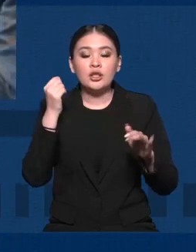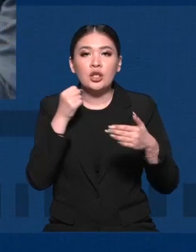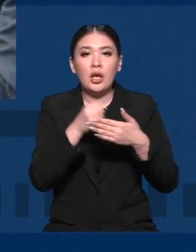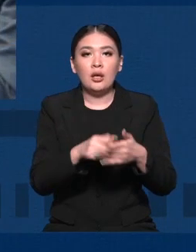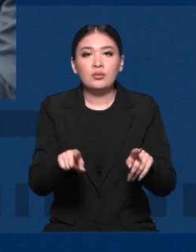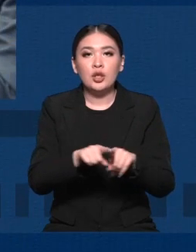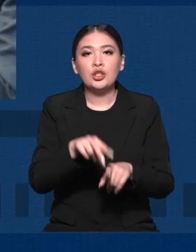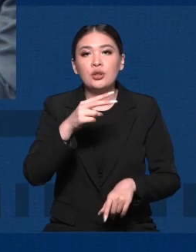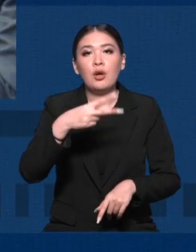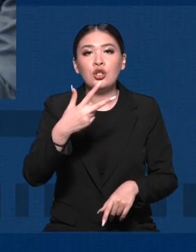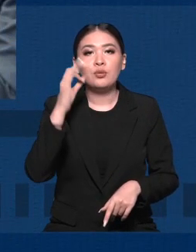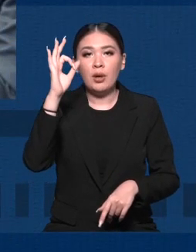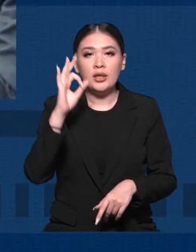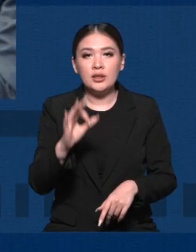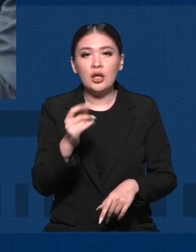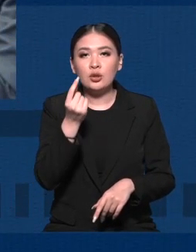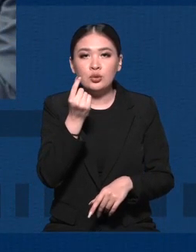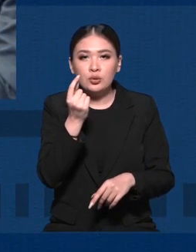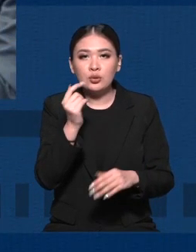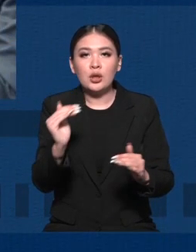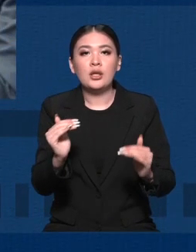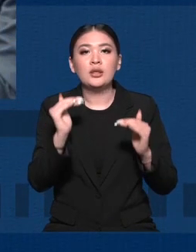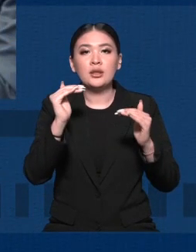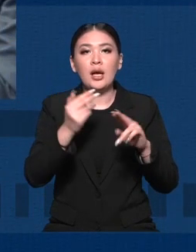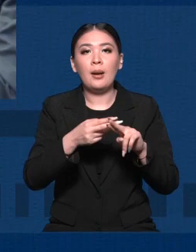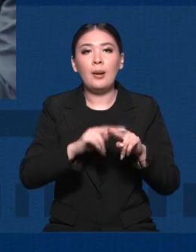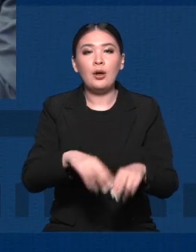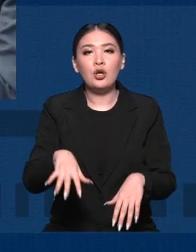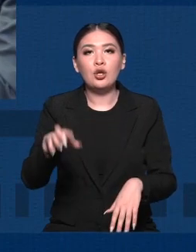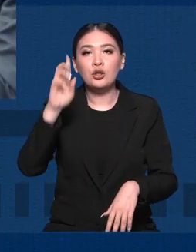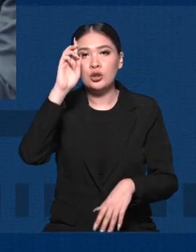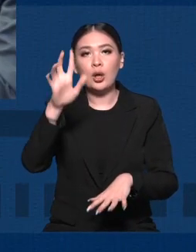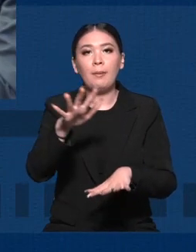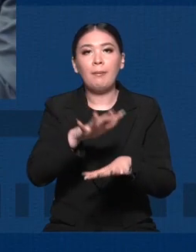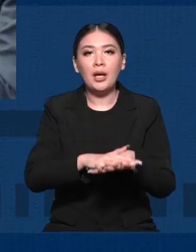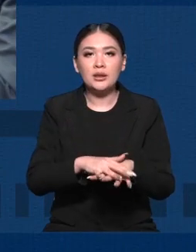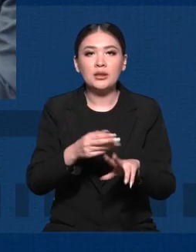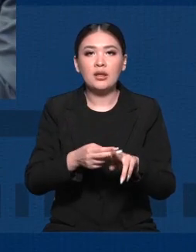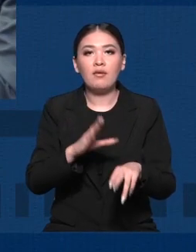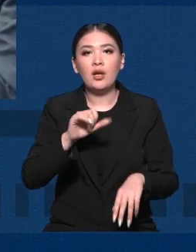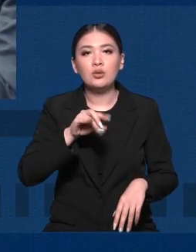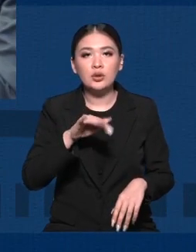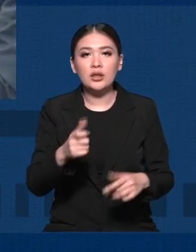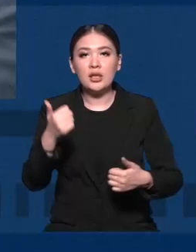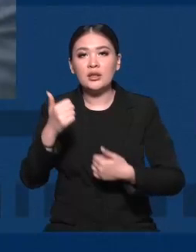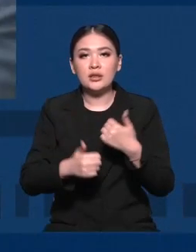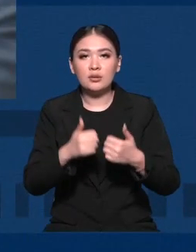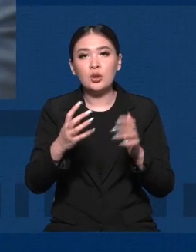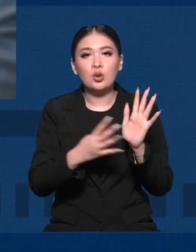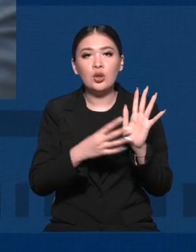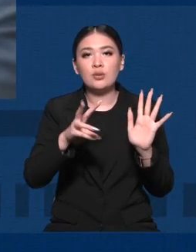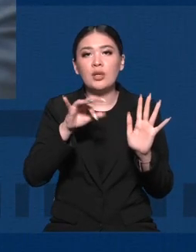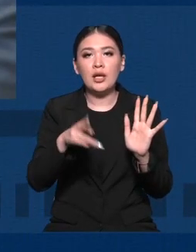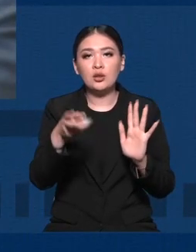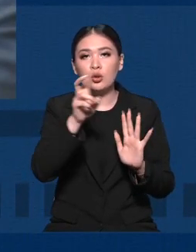Демек, 23%-дан сәл ғана асып тұр. Осылайша ұлттық банктің алтын валюта резерві былтырмен салыстырғанда биыл 9 миллиард